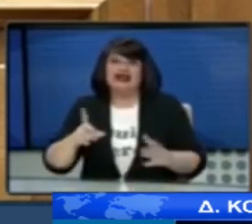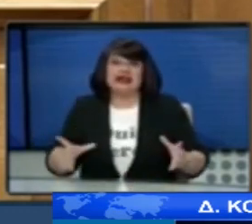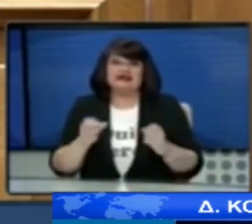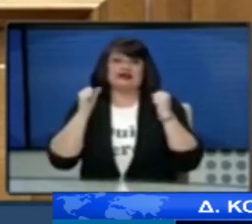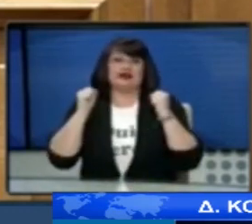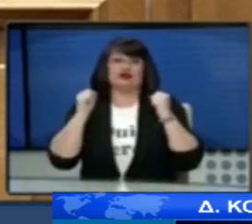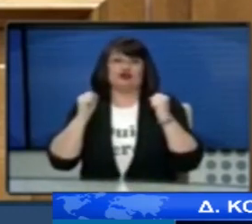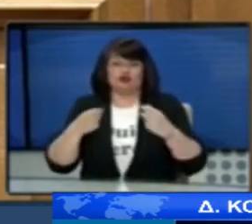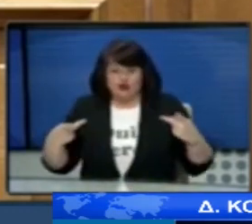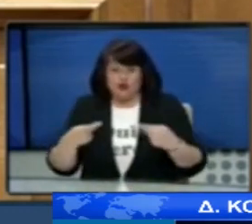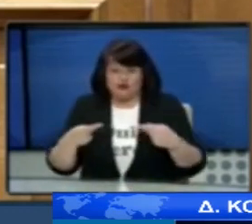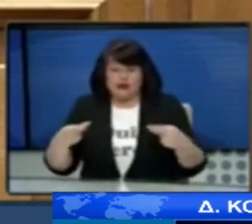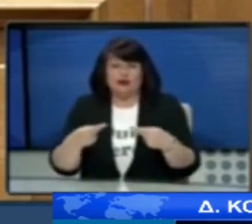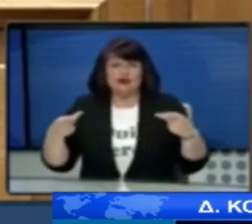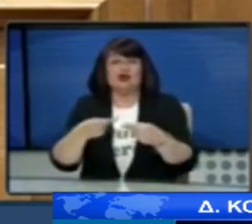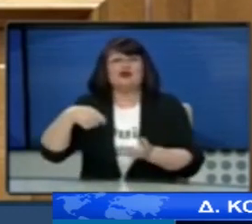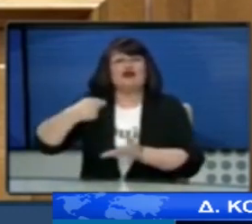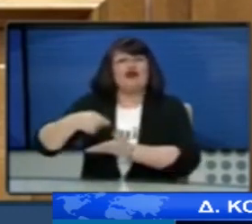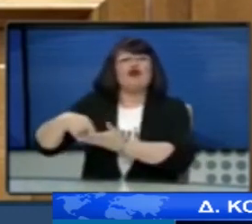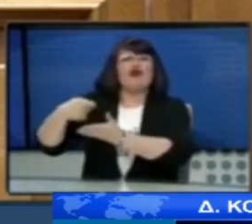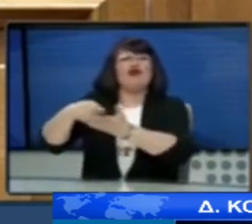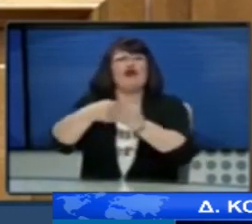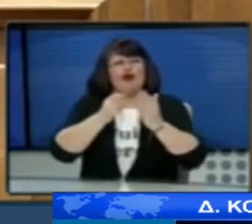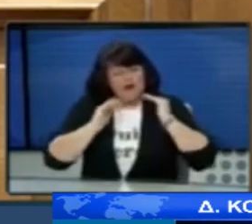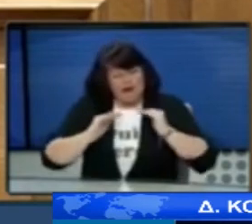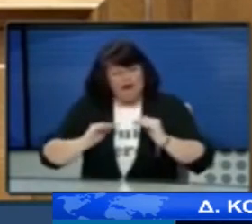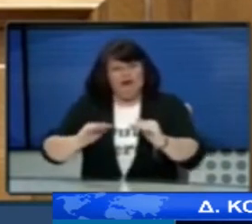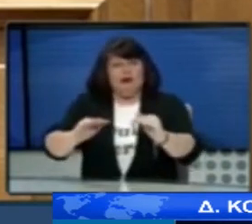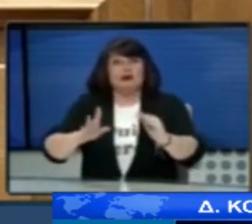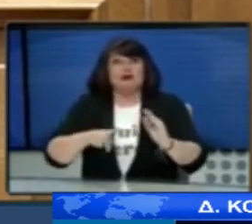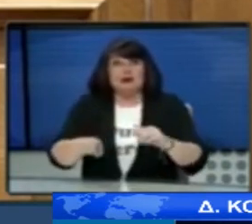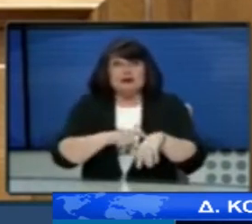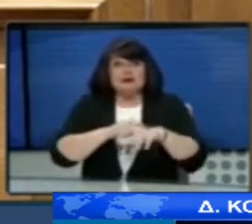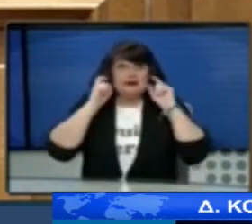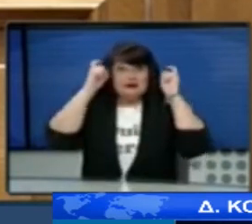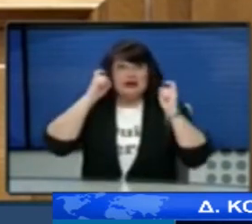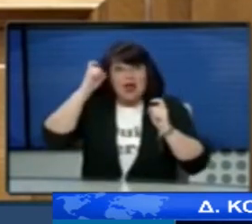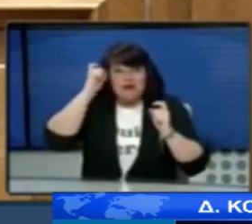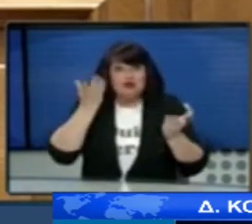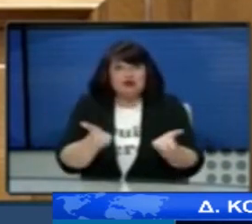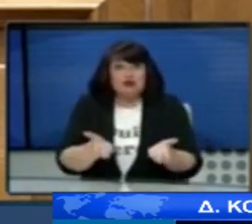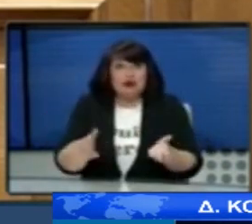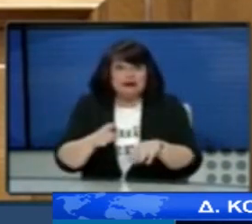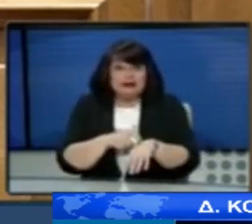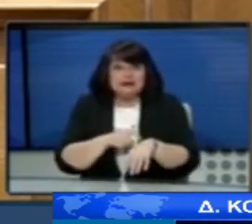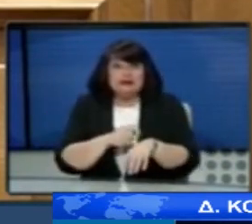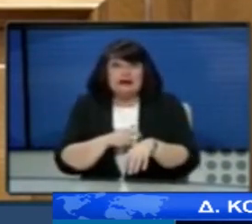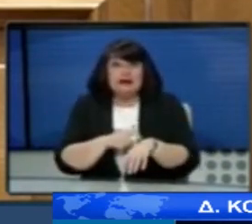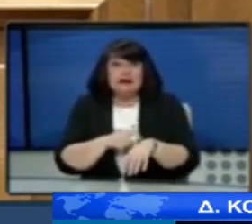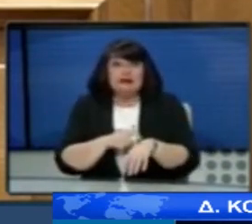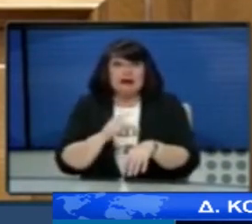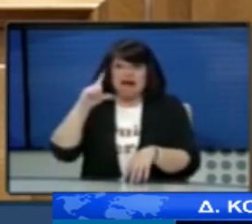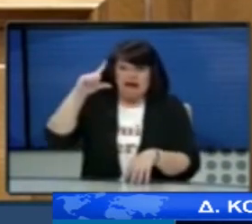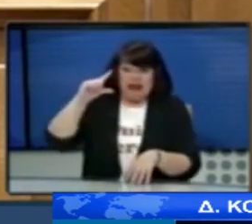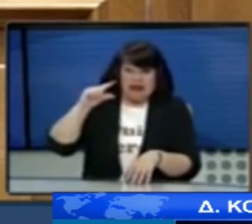τις περικοπές τους φόρους που παγιώθηκαν, φανταστείτε τι γίνεται τώρα που το πενιχρό